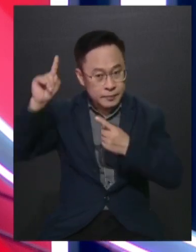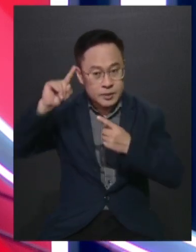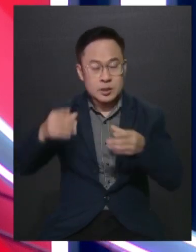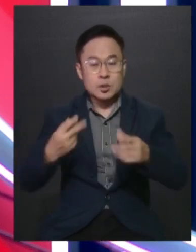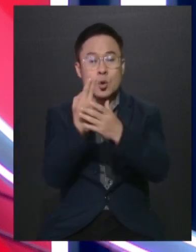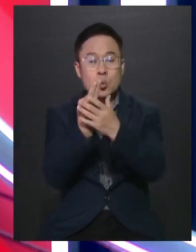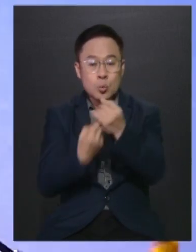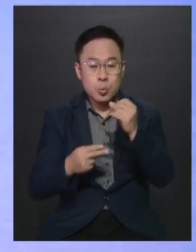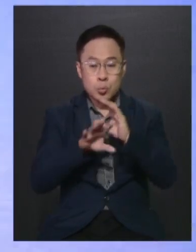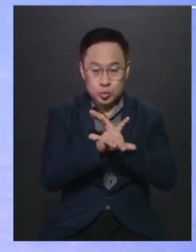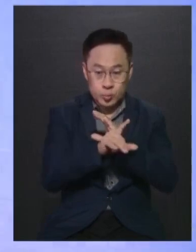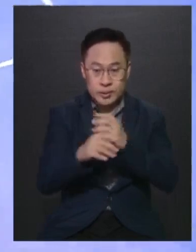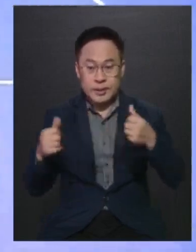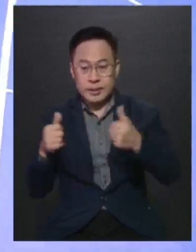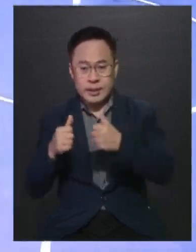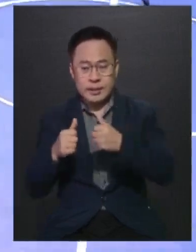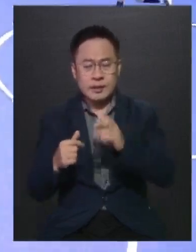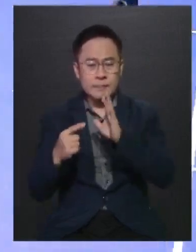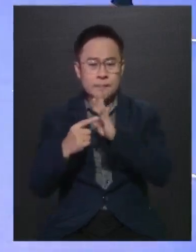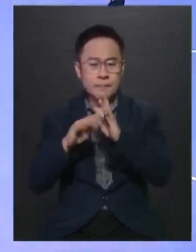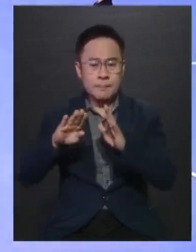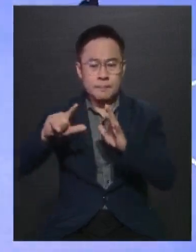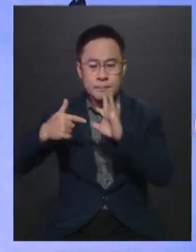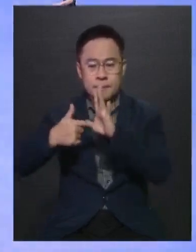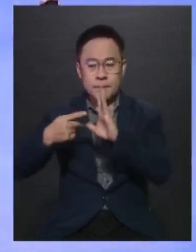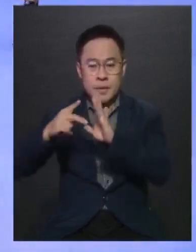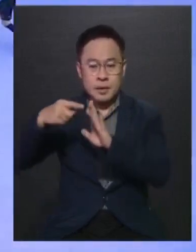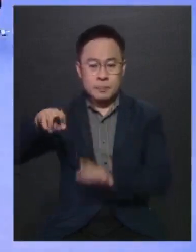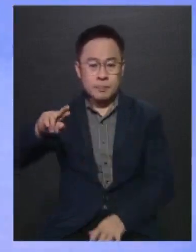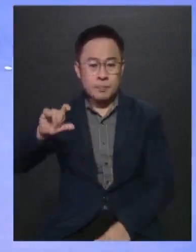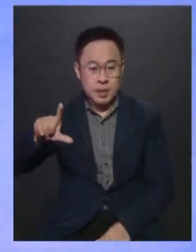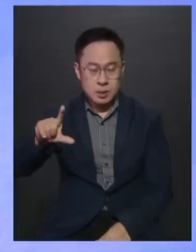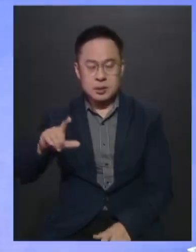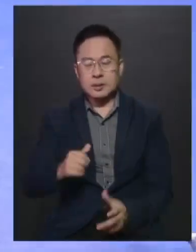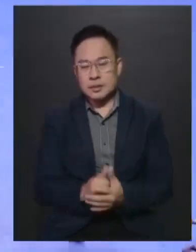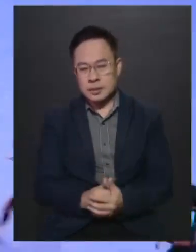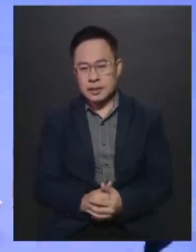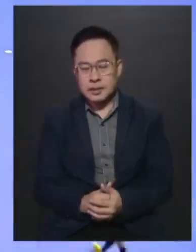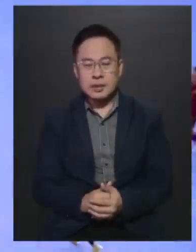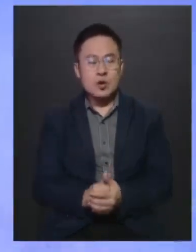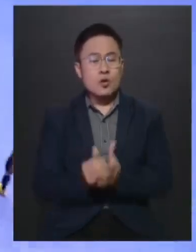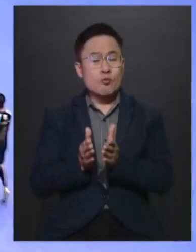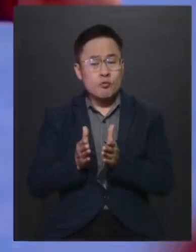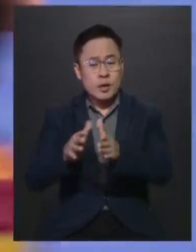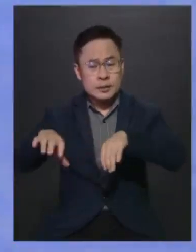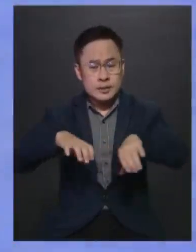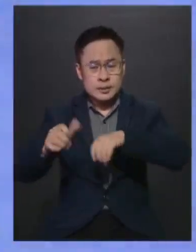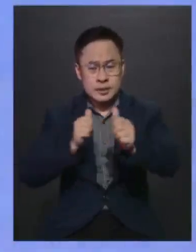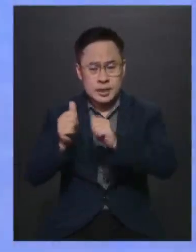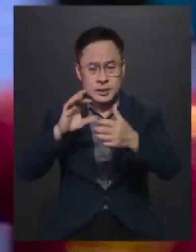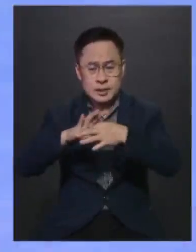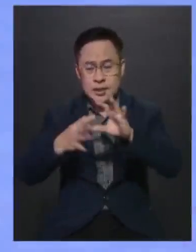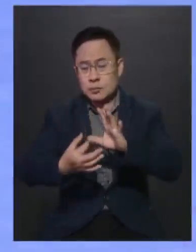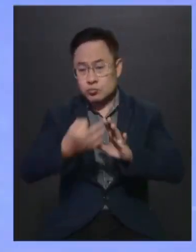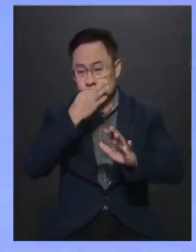สุดเลยครับโดยฝ่ายจากการแข่งขันศึกฟุตซอลไทยลีกฤดูกาล 2 2023ก็ได้ออกมาเปิด